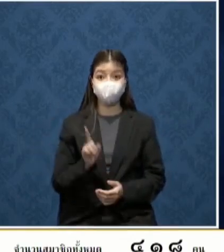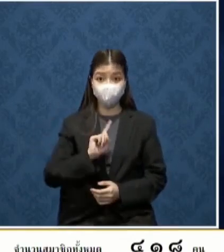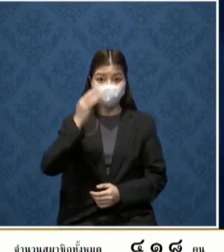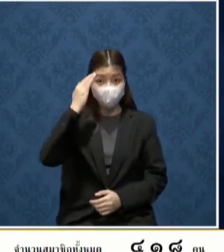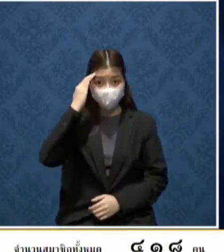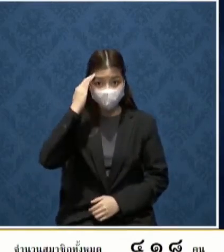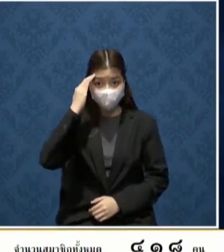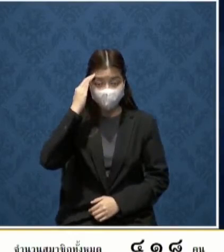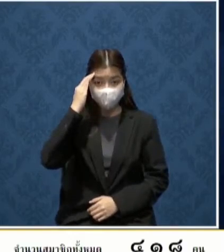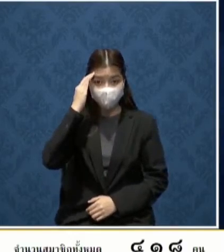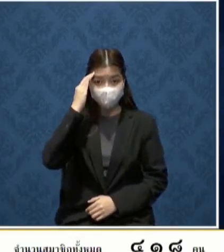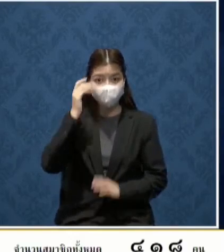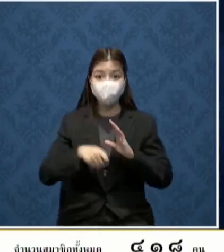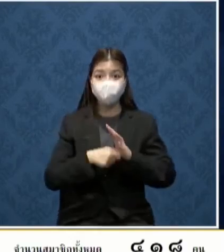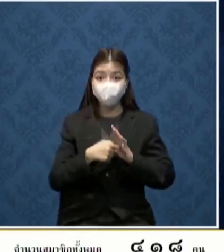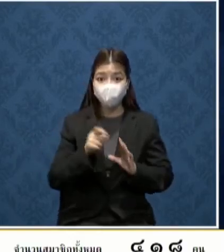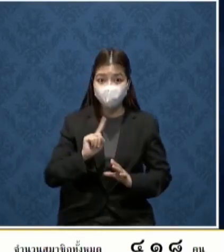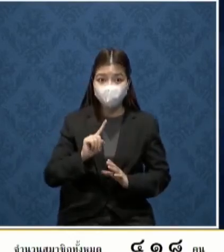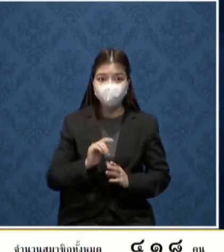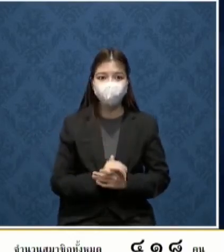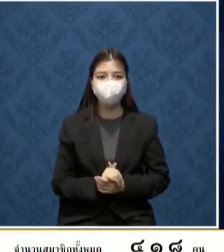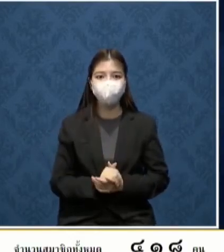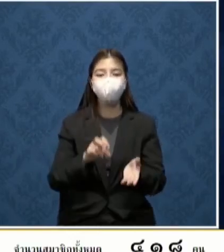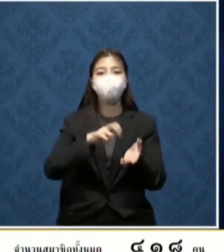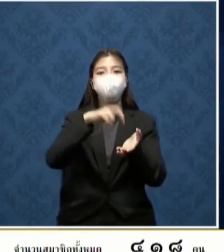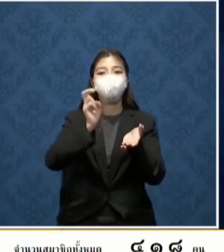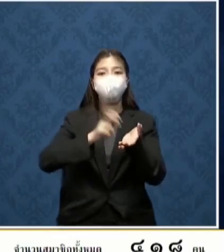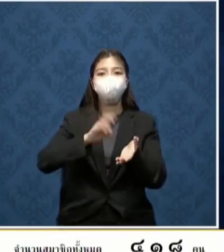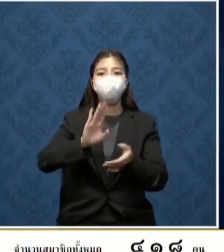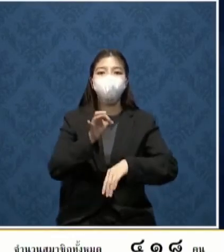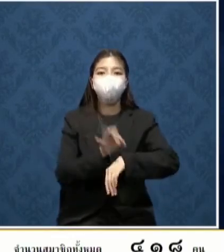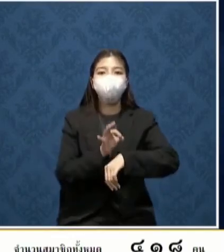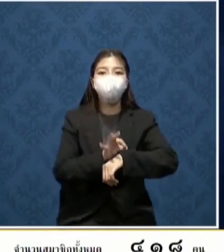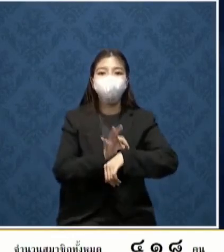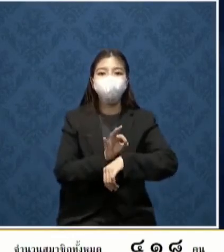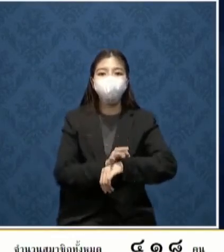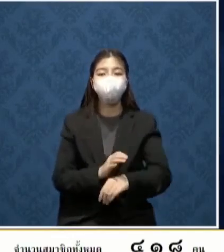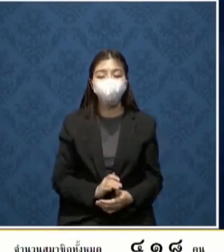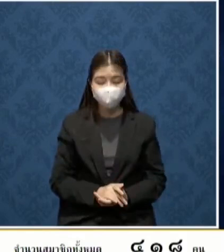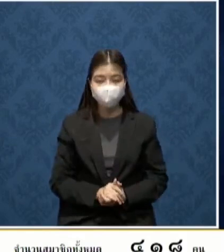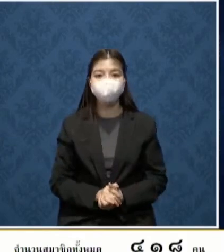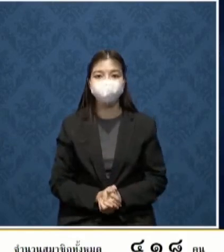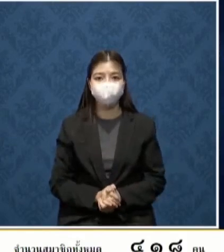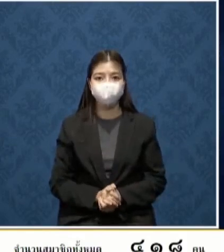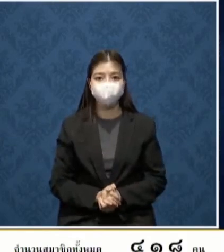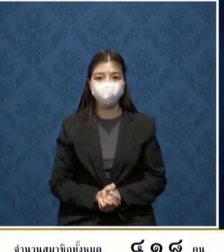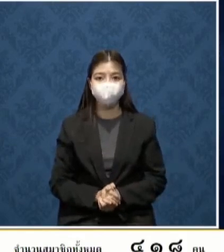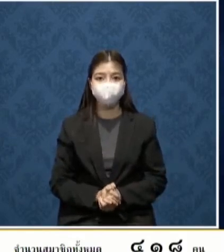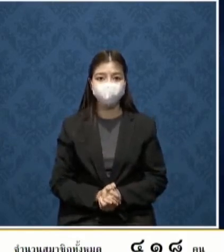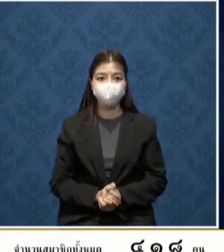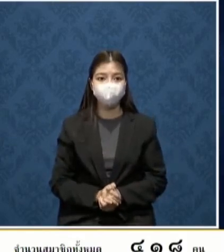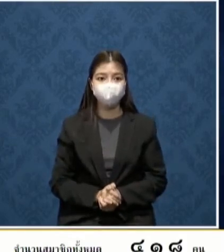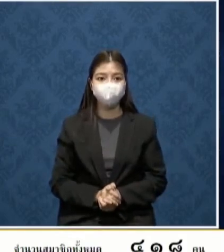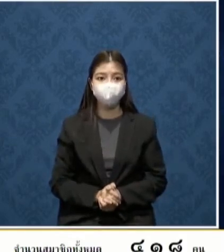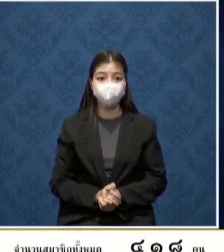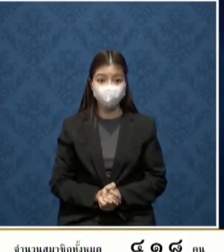ั ส้างไคร ทมาทานครับคืบริษัทนี้ได้รับรอง จากคนเอกประวิทยวงสวรครับเหลียนหง